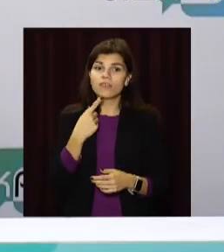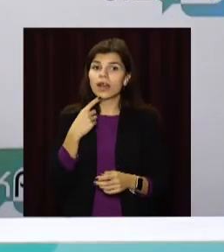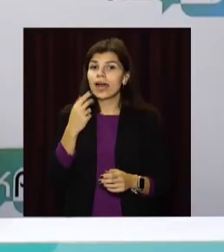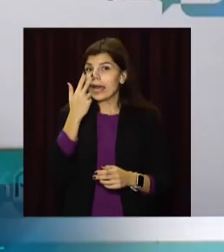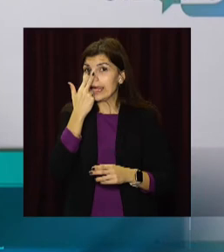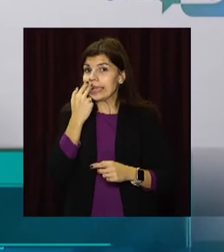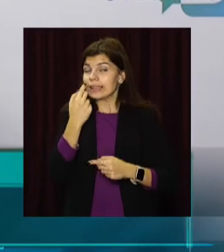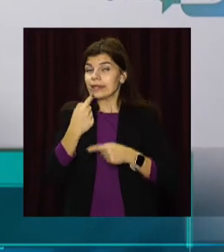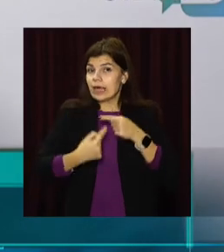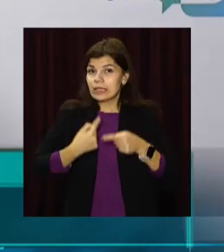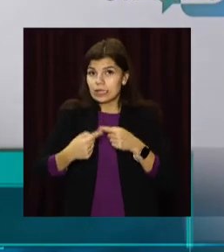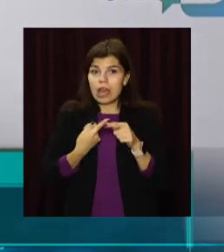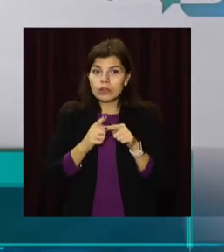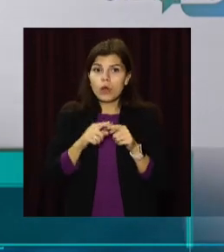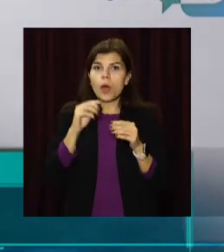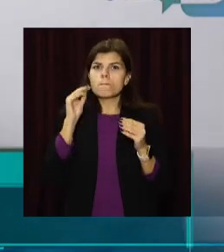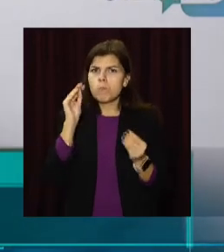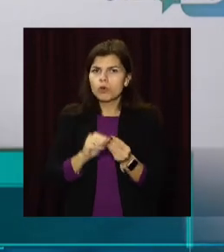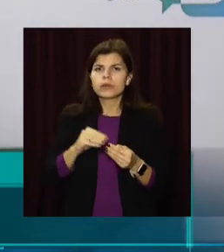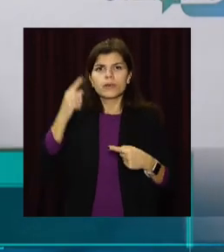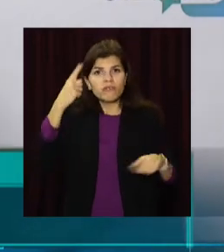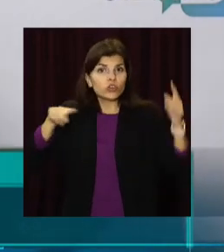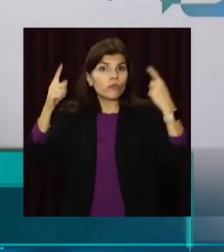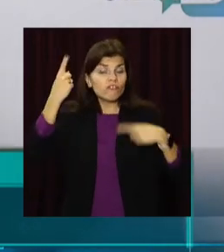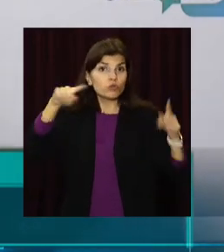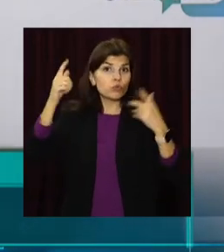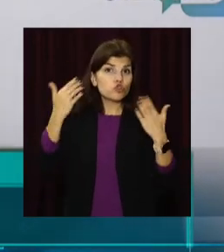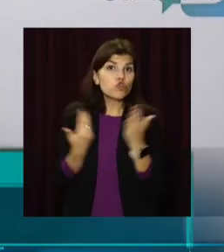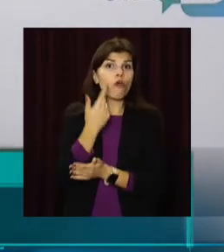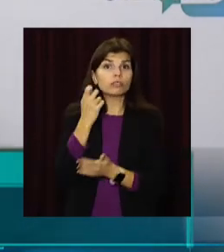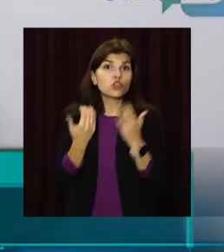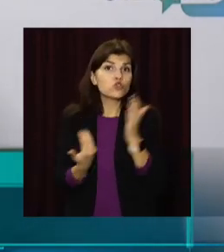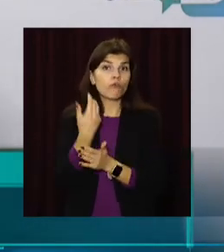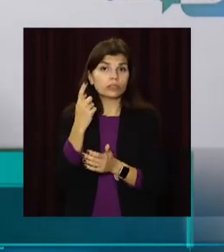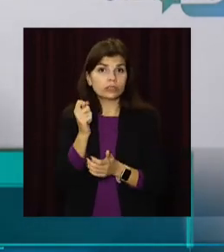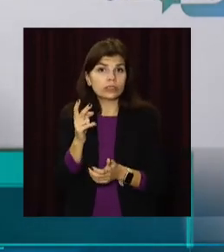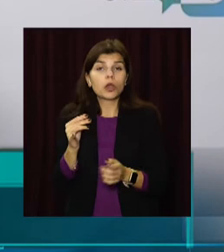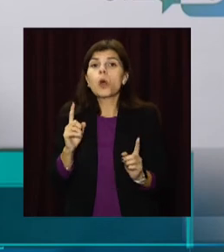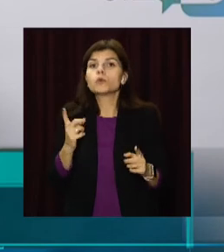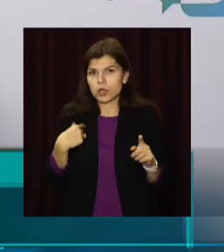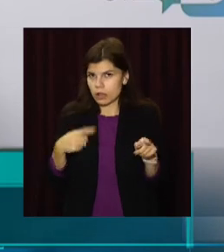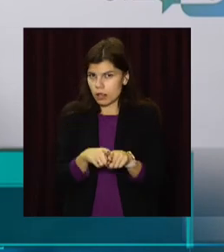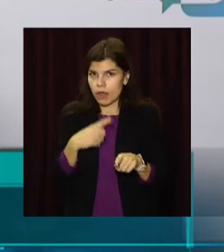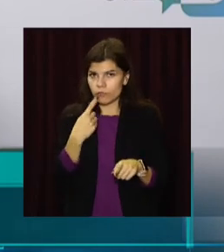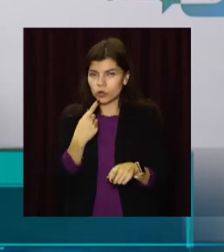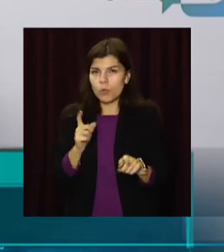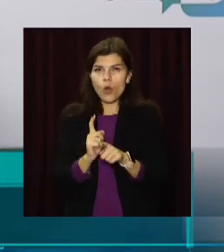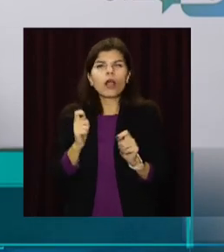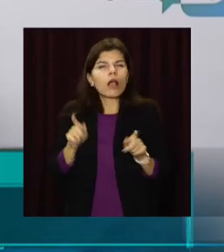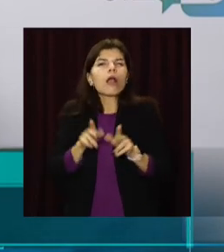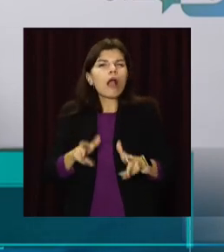це постійно придумувати, зберігати якісь нові знаки. Чому я так іронізую, я об'ясню. Тому